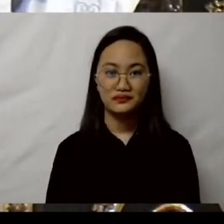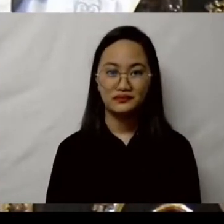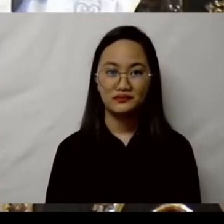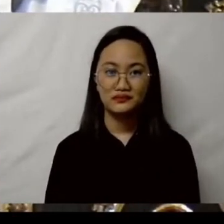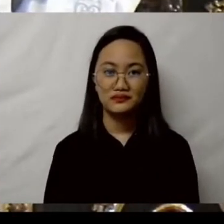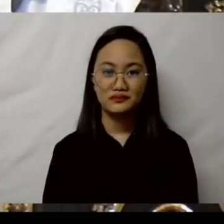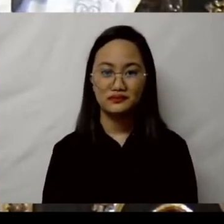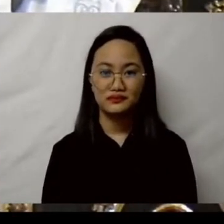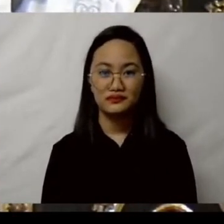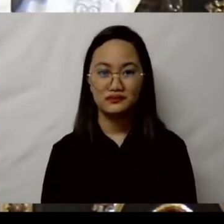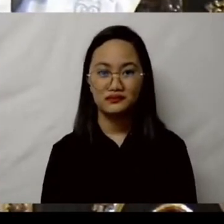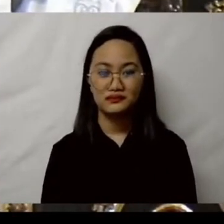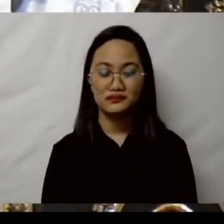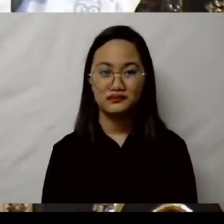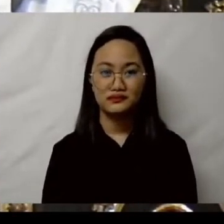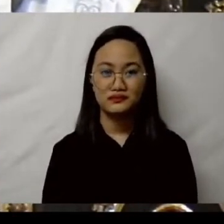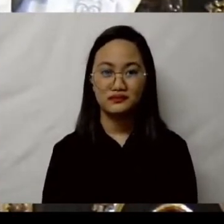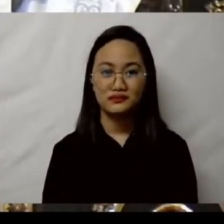Sa